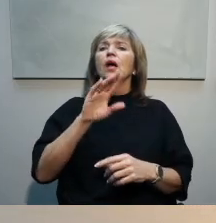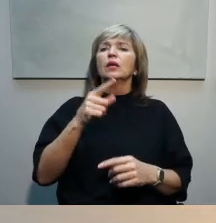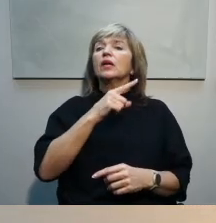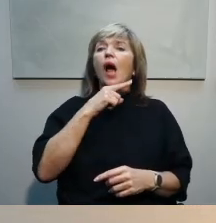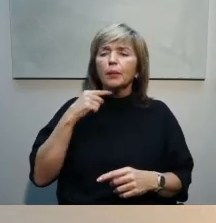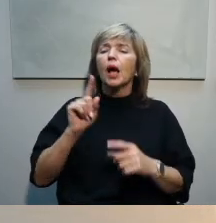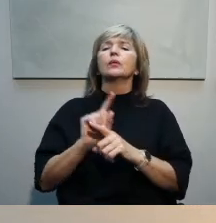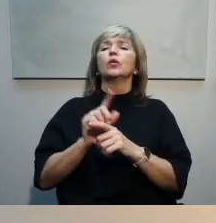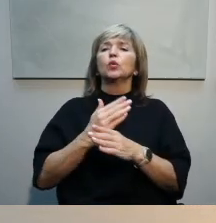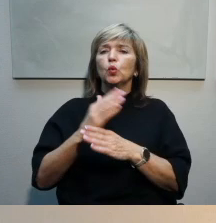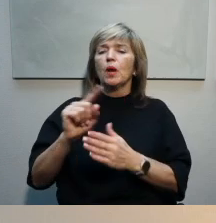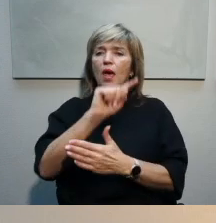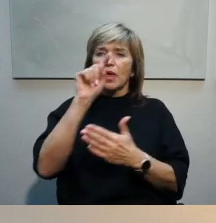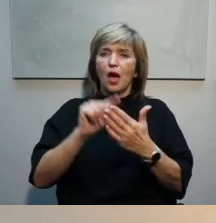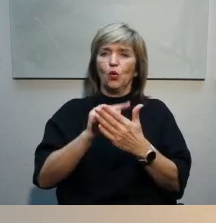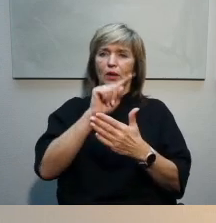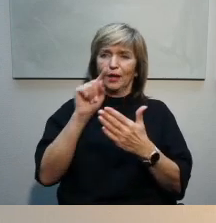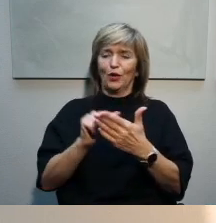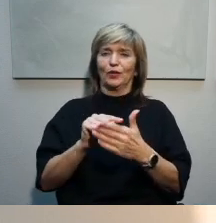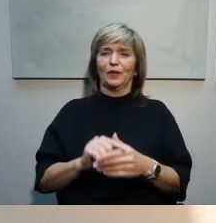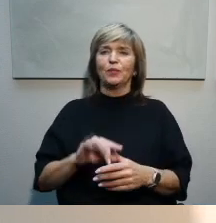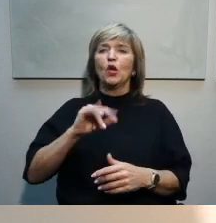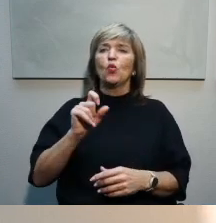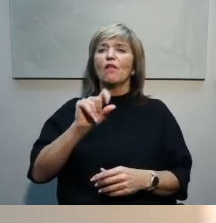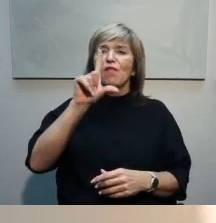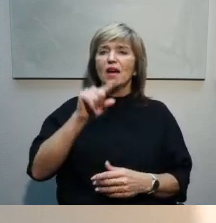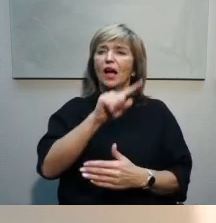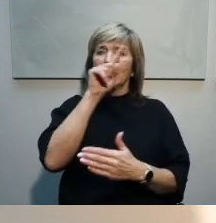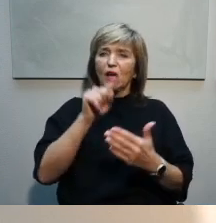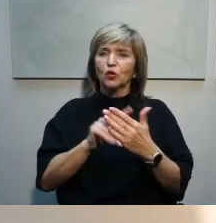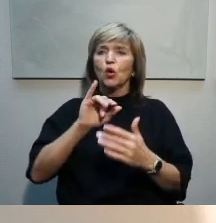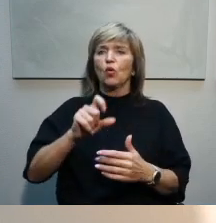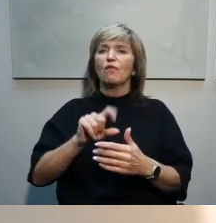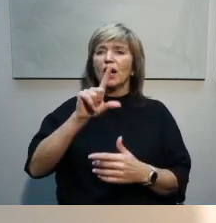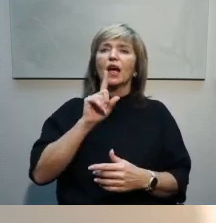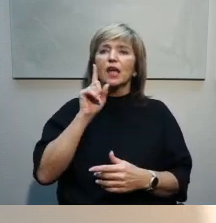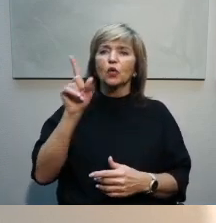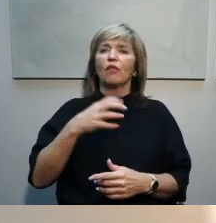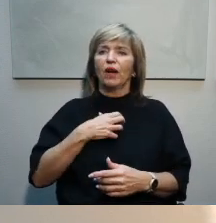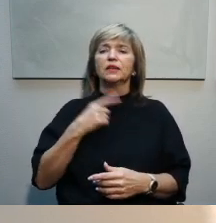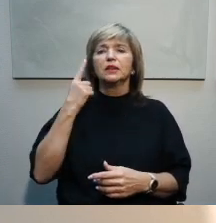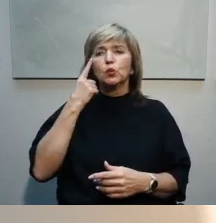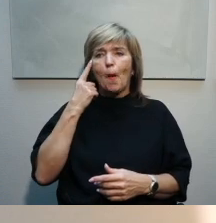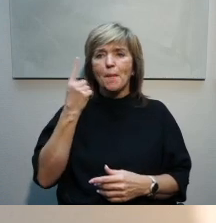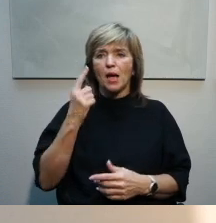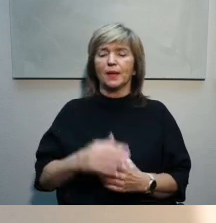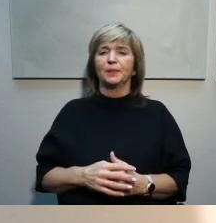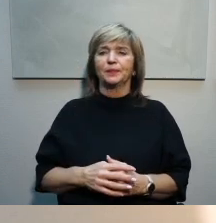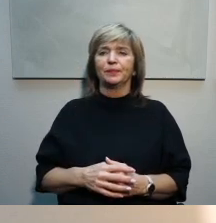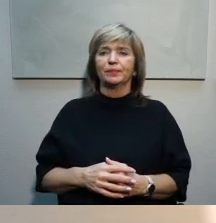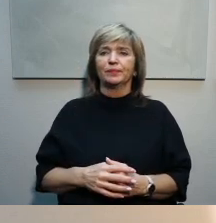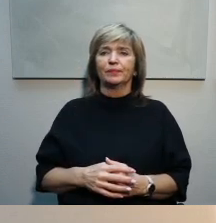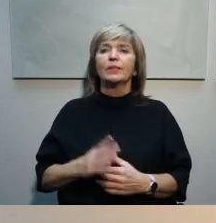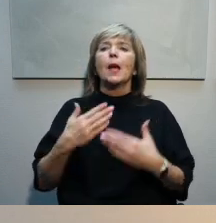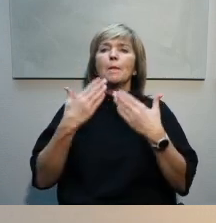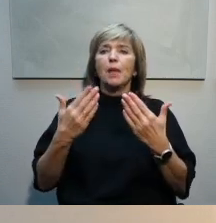viņam ir apnicis, ka jūs bāžaties viņam virsū. Jo vairāk jautāsiet, jo vairāk jaunietim būs jādomā.